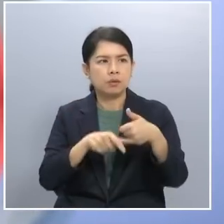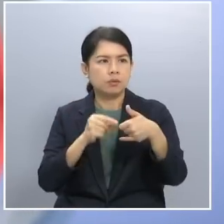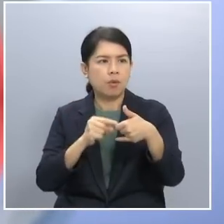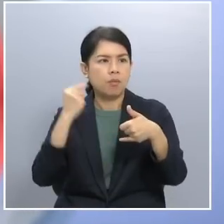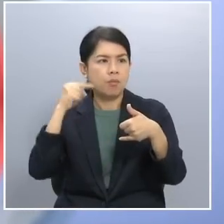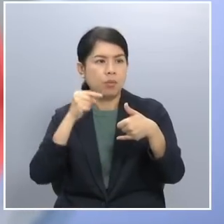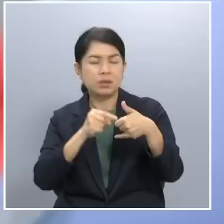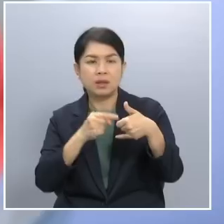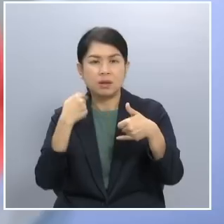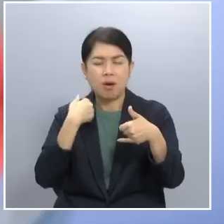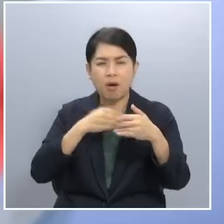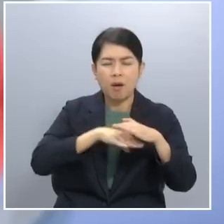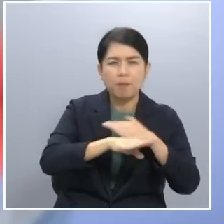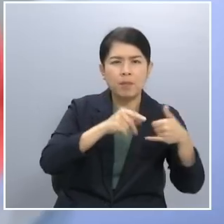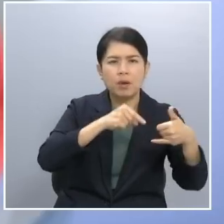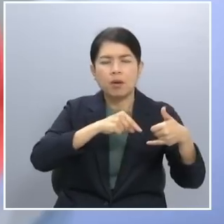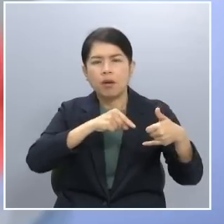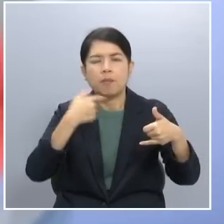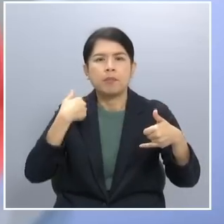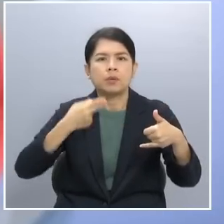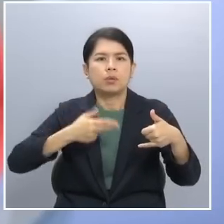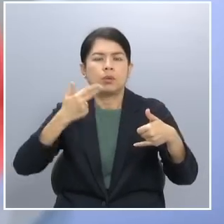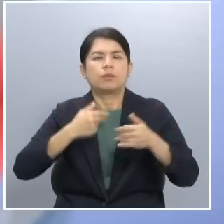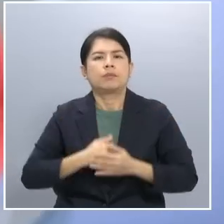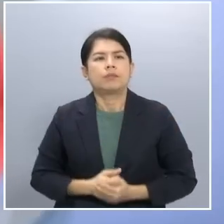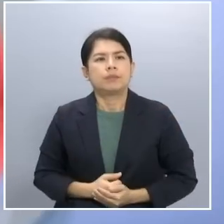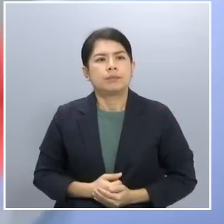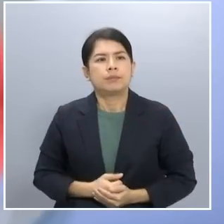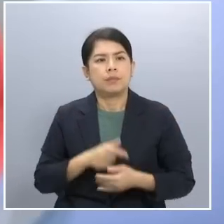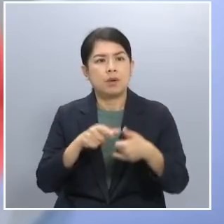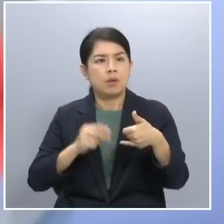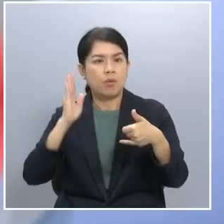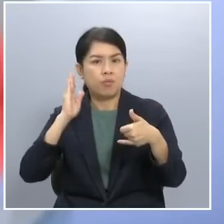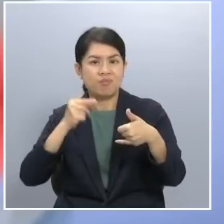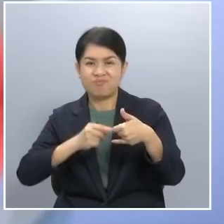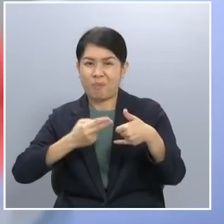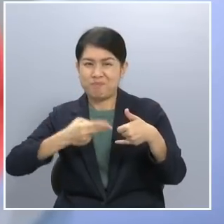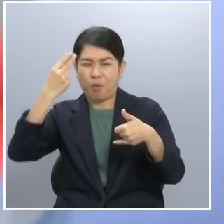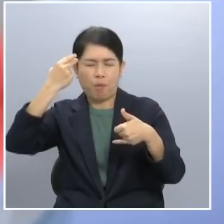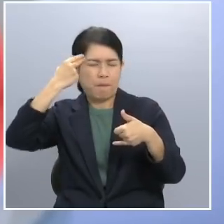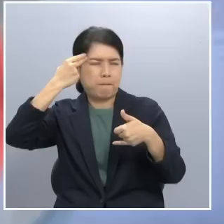รอบรถนะฮะแล้วหลังจากนั้นเนี่ยล้มลงไปลุงเองเนี่ยนะครับตามไปแล้วยิงซ้ำที่หัว